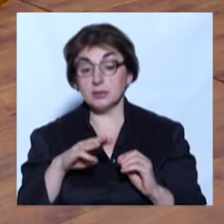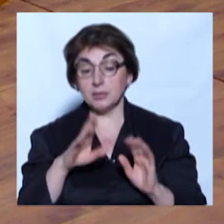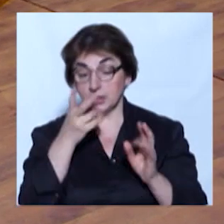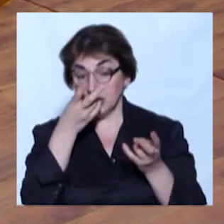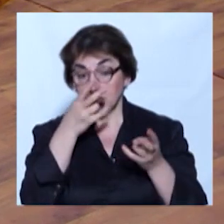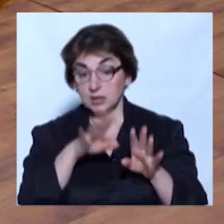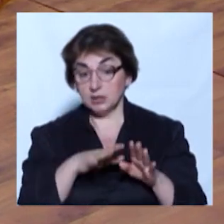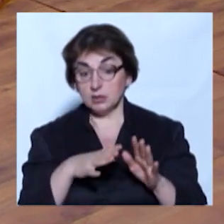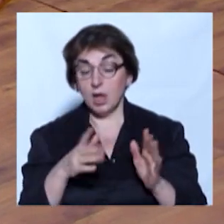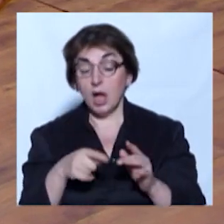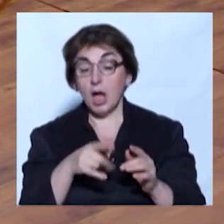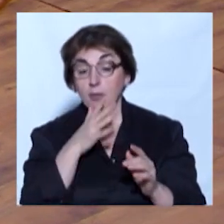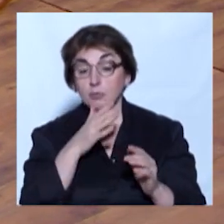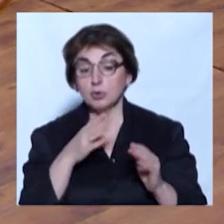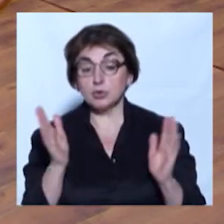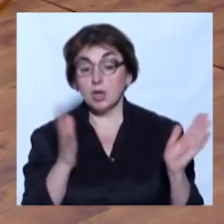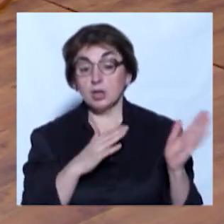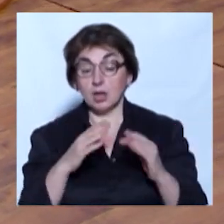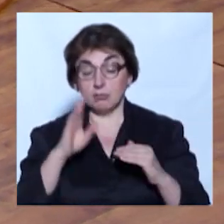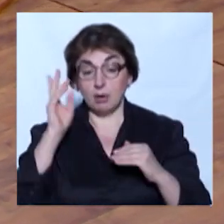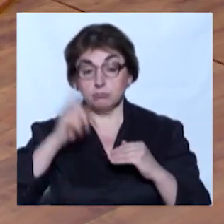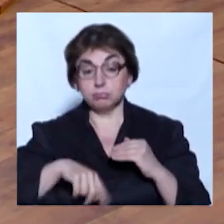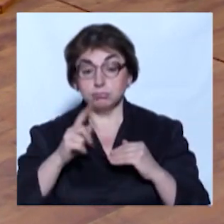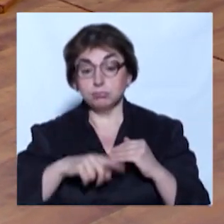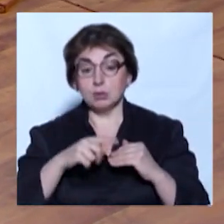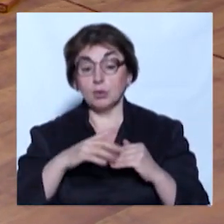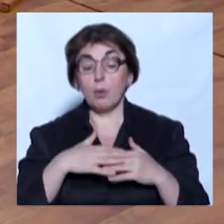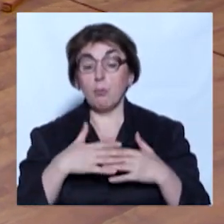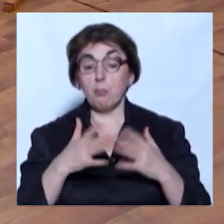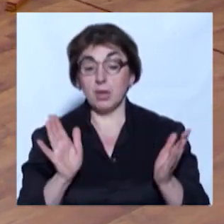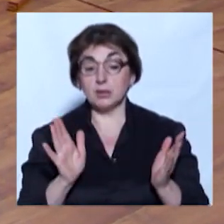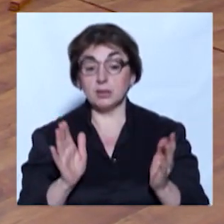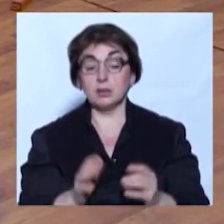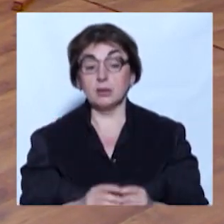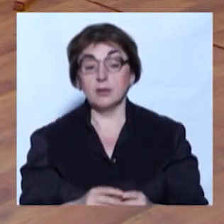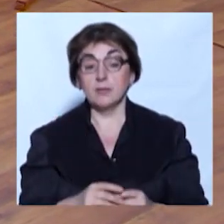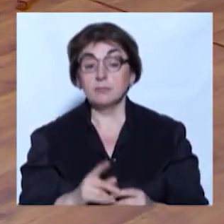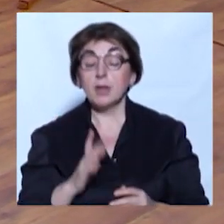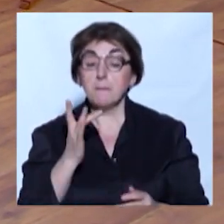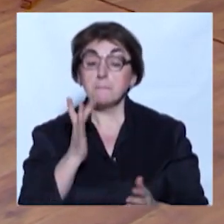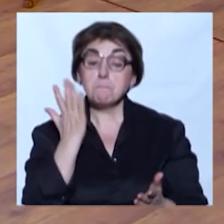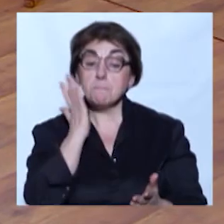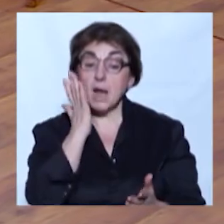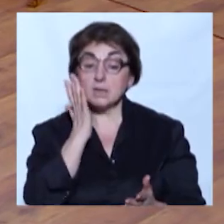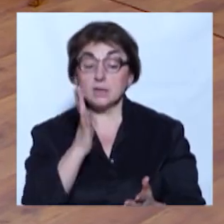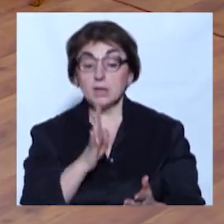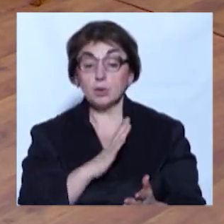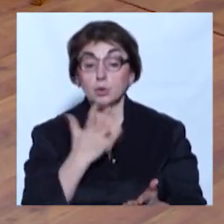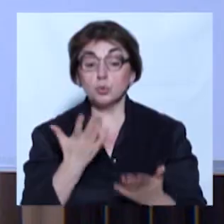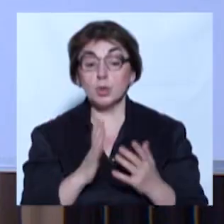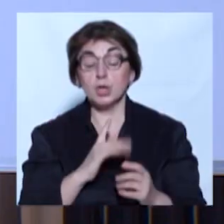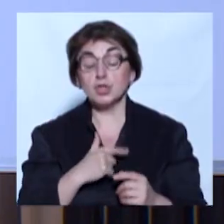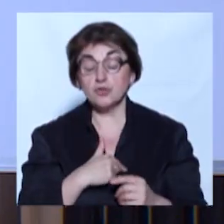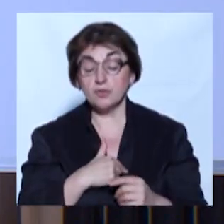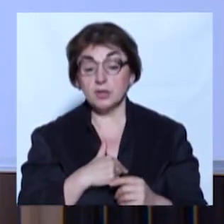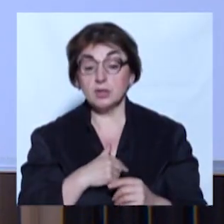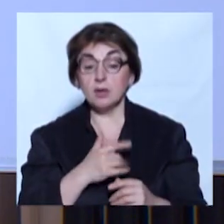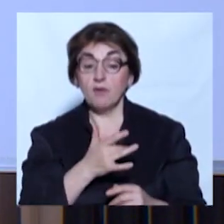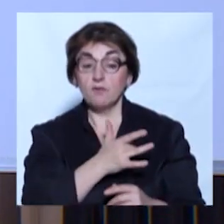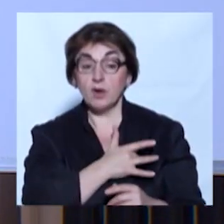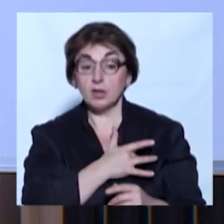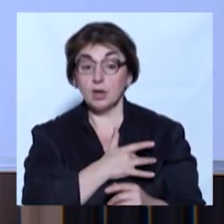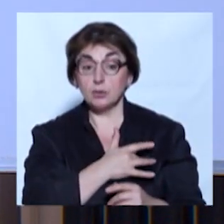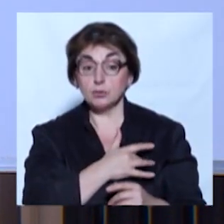Tatovuli, Cheva Ocazilebit Medi. Modet ეხლა ვთქვათ, გამართლა ჩვენი ვარაუდი, ძლიერი რა შემთხვევაში იყო,